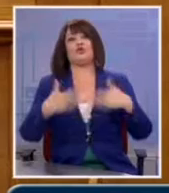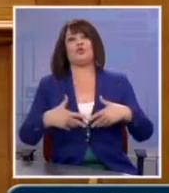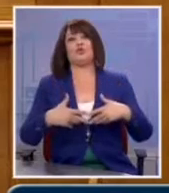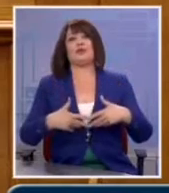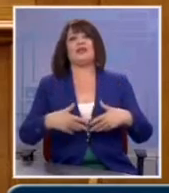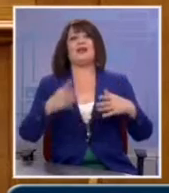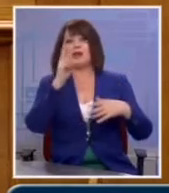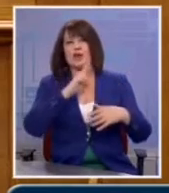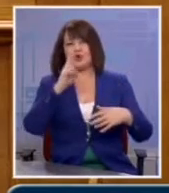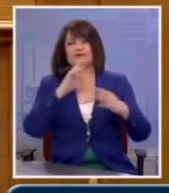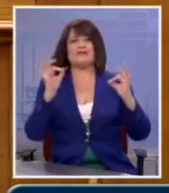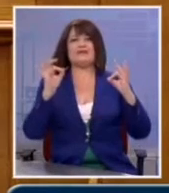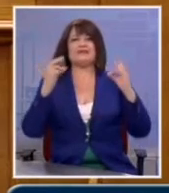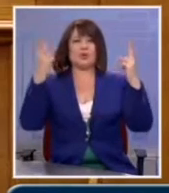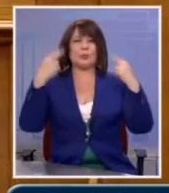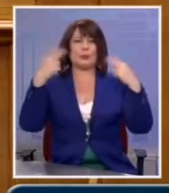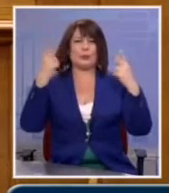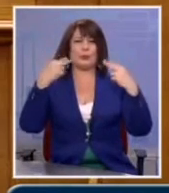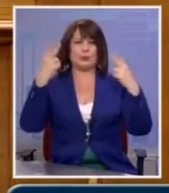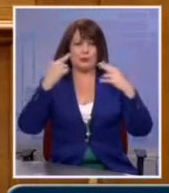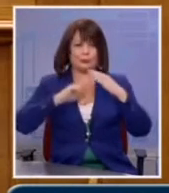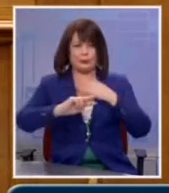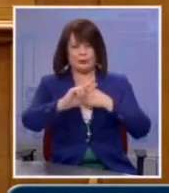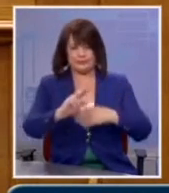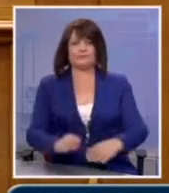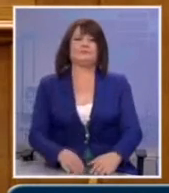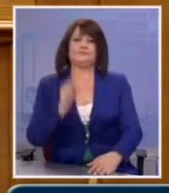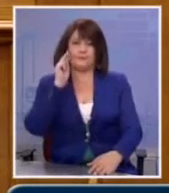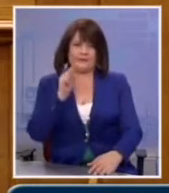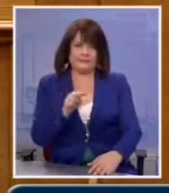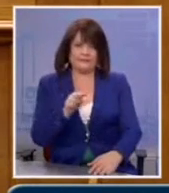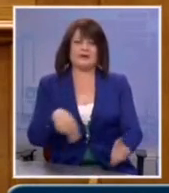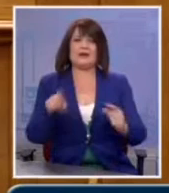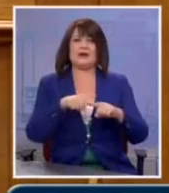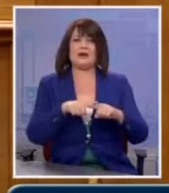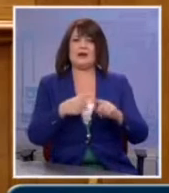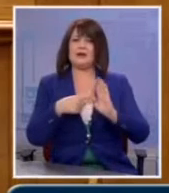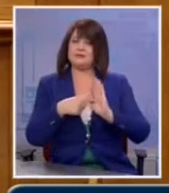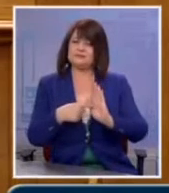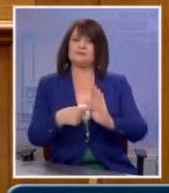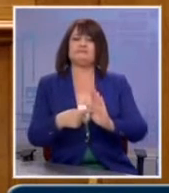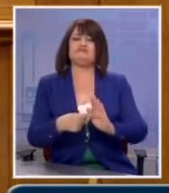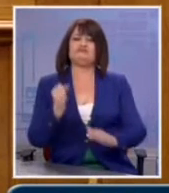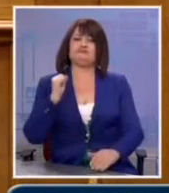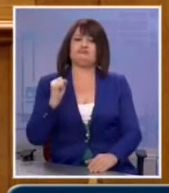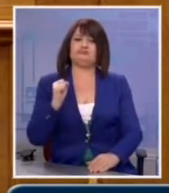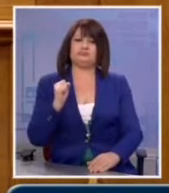ρώσικο φυσικό αέριο. Είναι προφανές ότι η Ελλάδα αναδεικνύεται σε χώρα